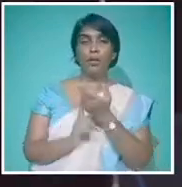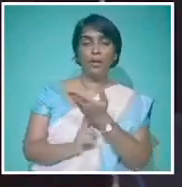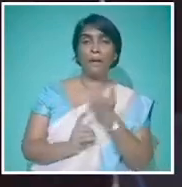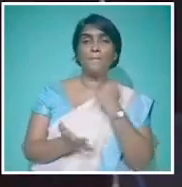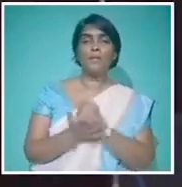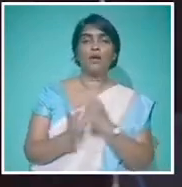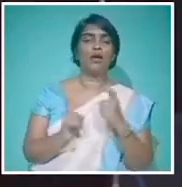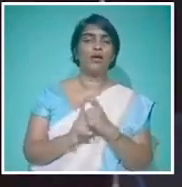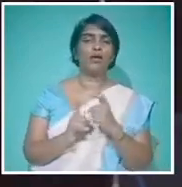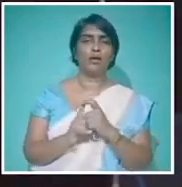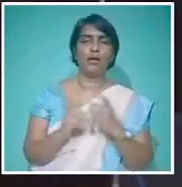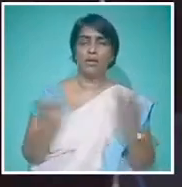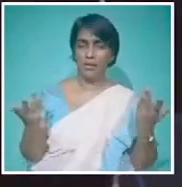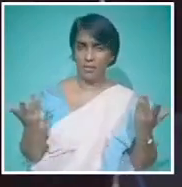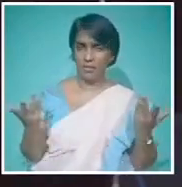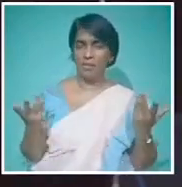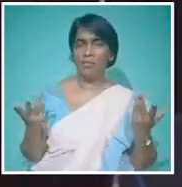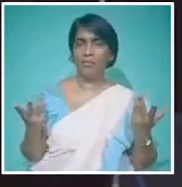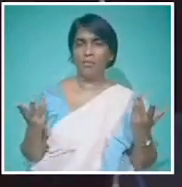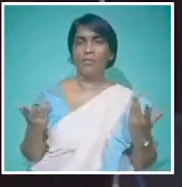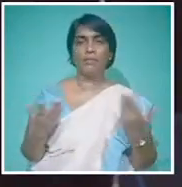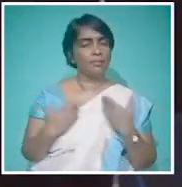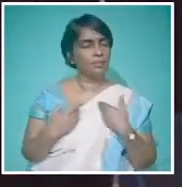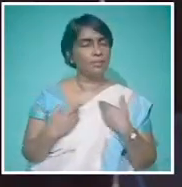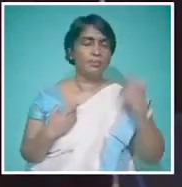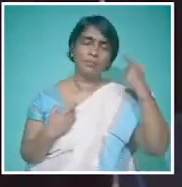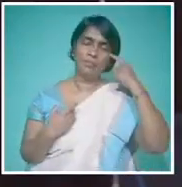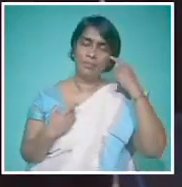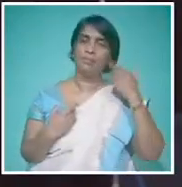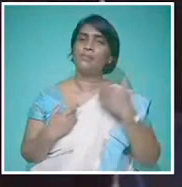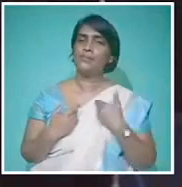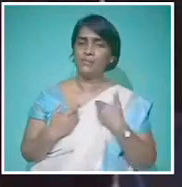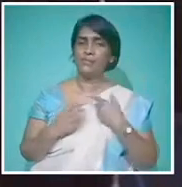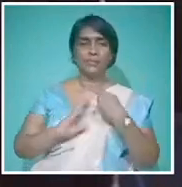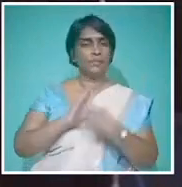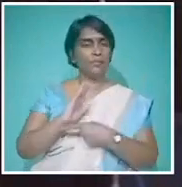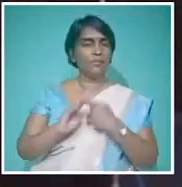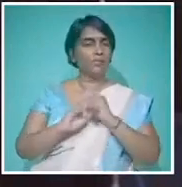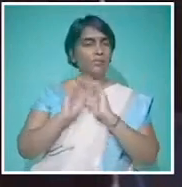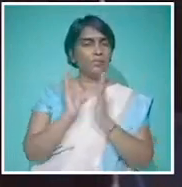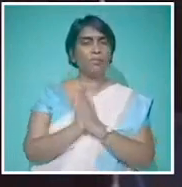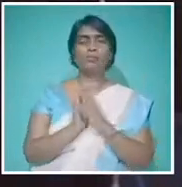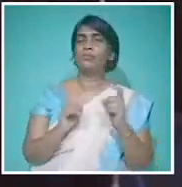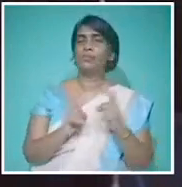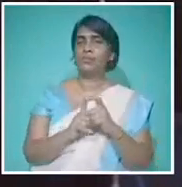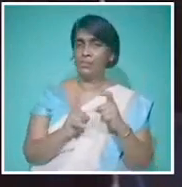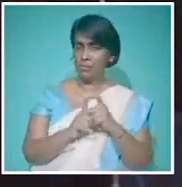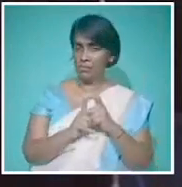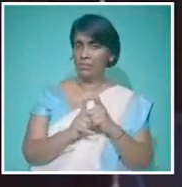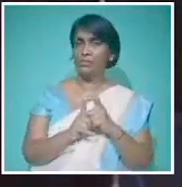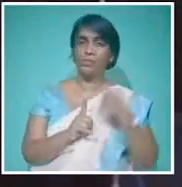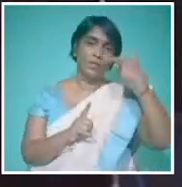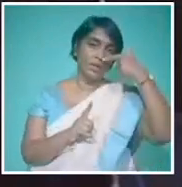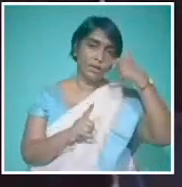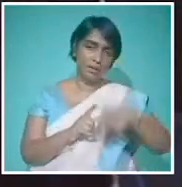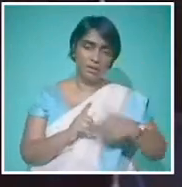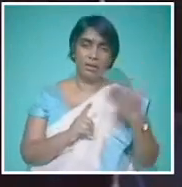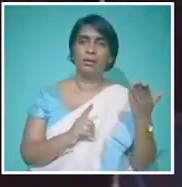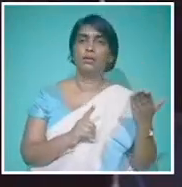බැංකුවෙන් ඩොලර් නැහැ. දැන් අපි හිතනවා නම් අපි රටේ තියෙන ඔක්කොම ඩොලර් ටික තෙල්